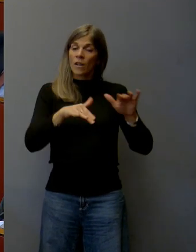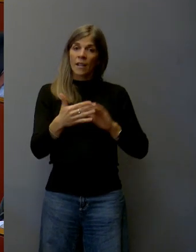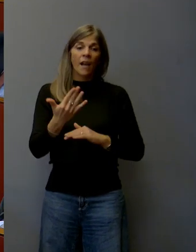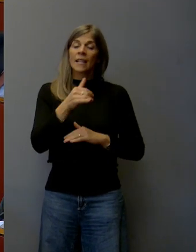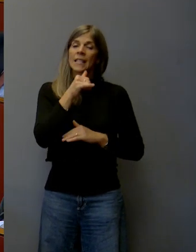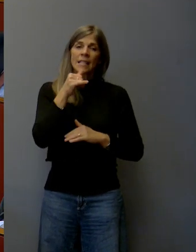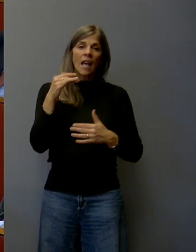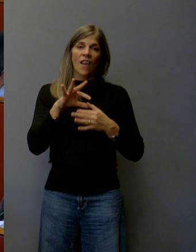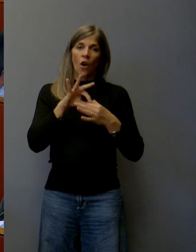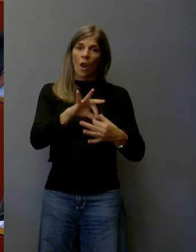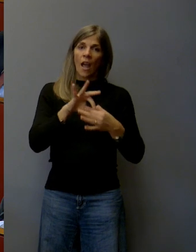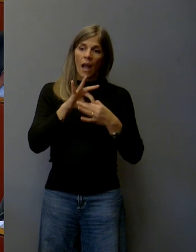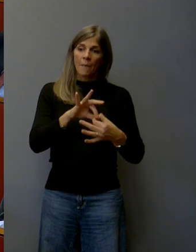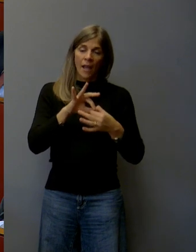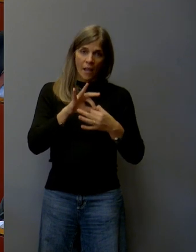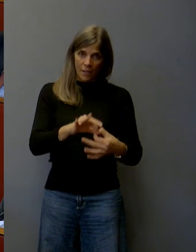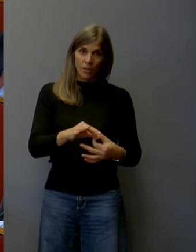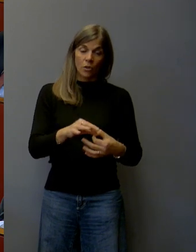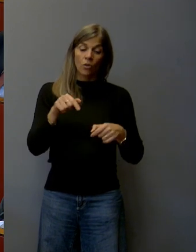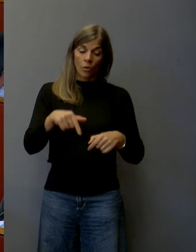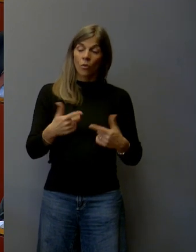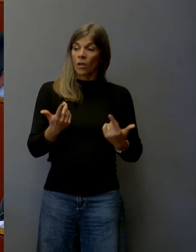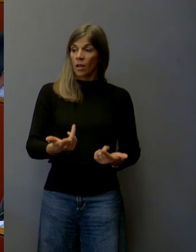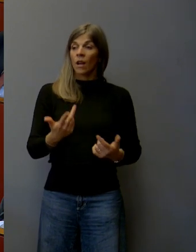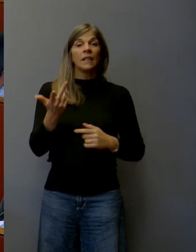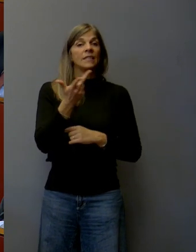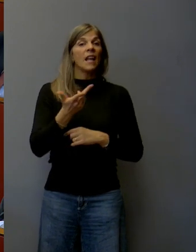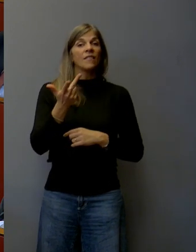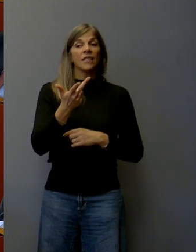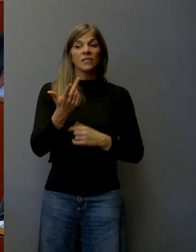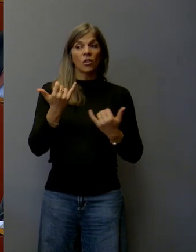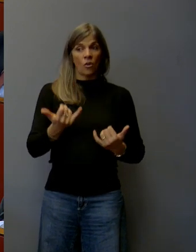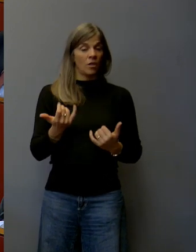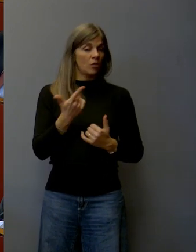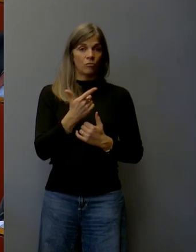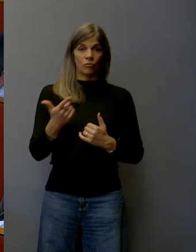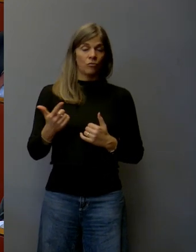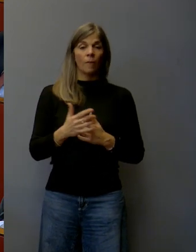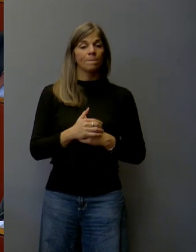e che in questo momento questo servizio non ce l'hanno in maniera adeguata la